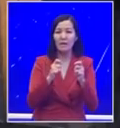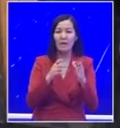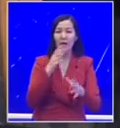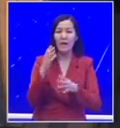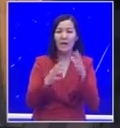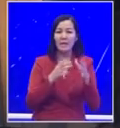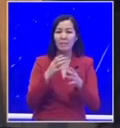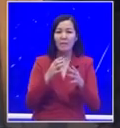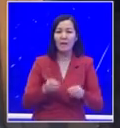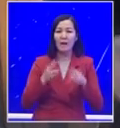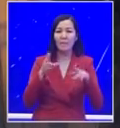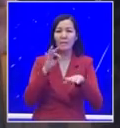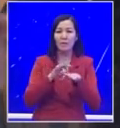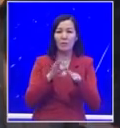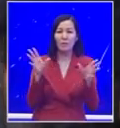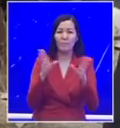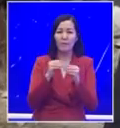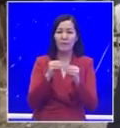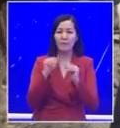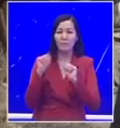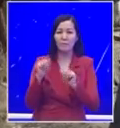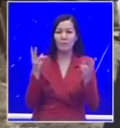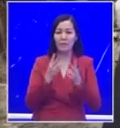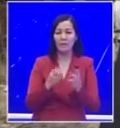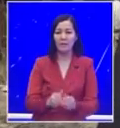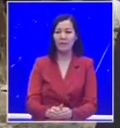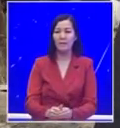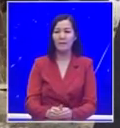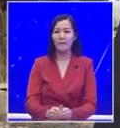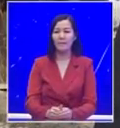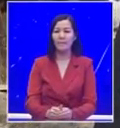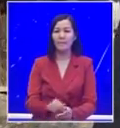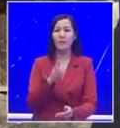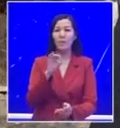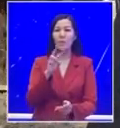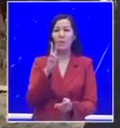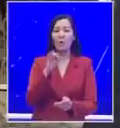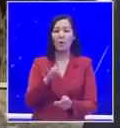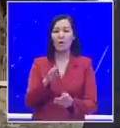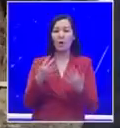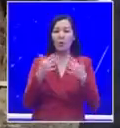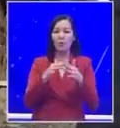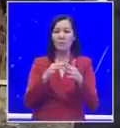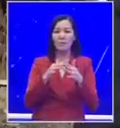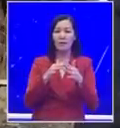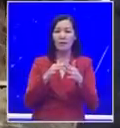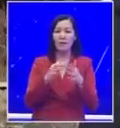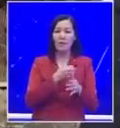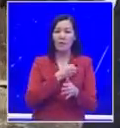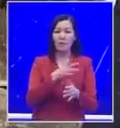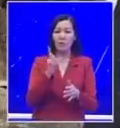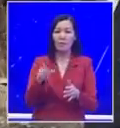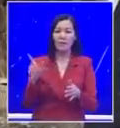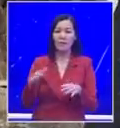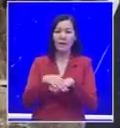індетке бірлесе қарсы тұруға шақырды. Қоңыр ауылымыздағы атындай жомарт ағаларымызбенен, қоңыр халқының